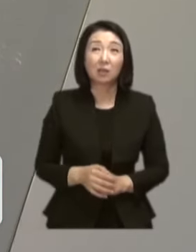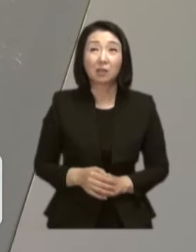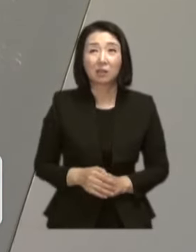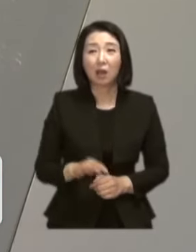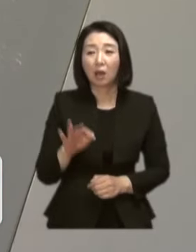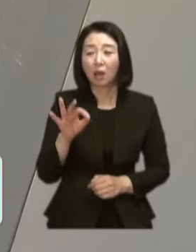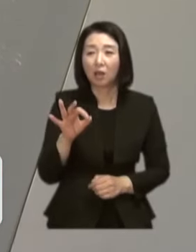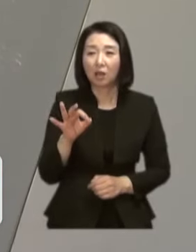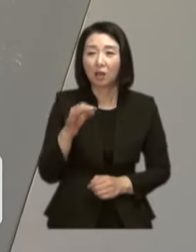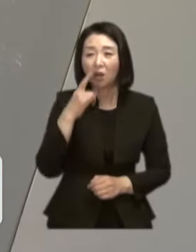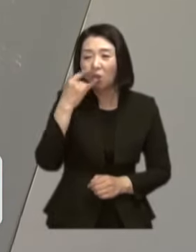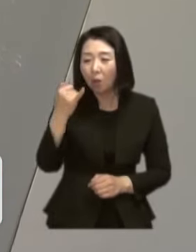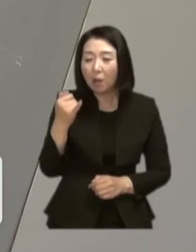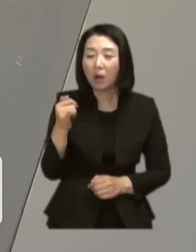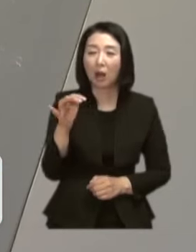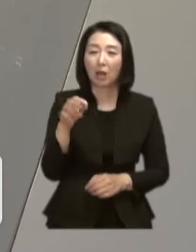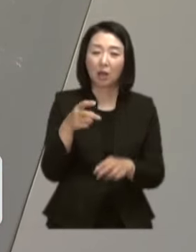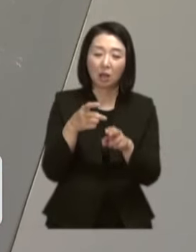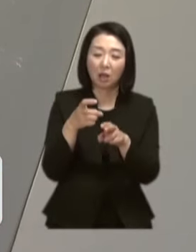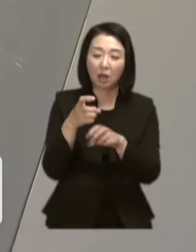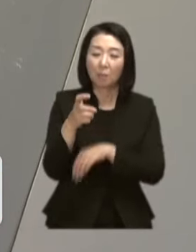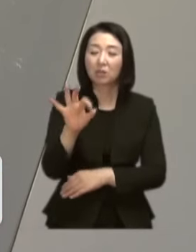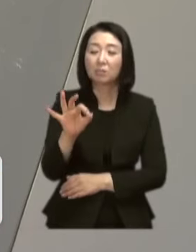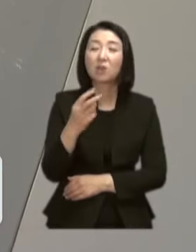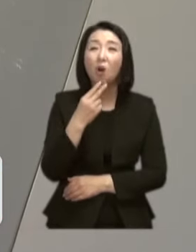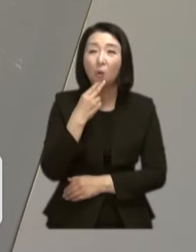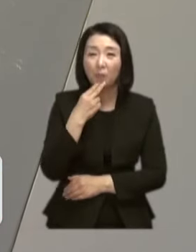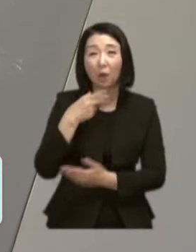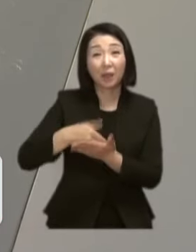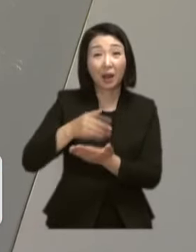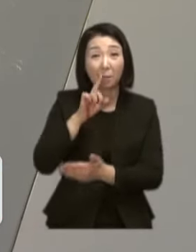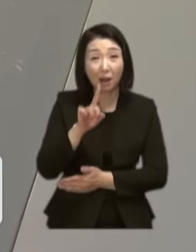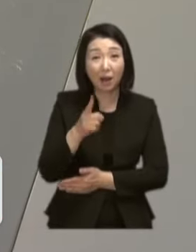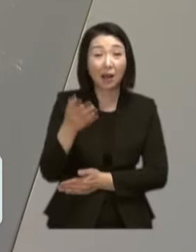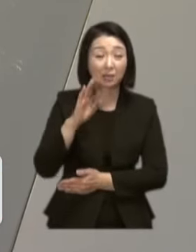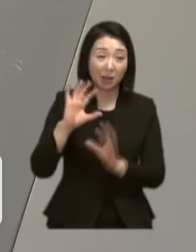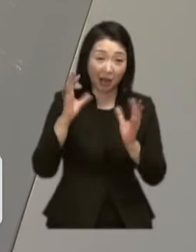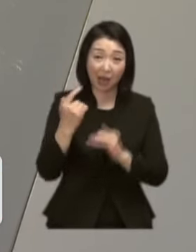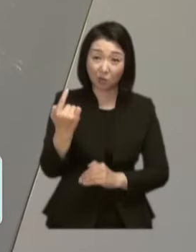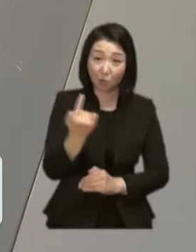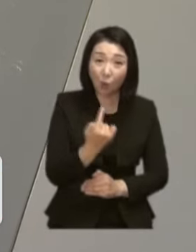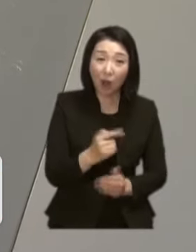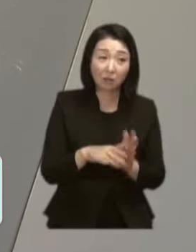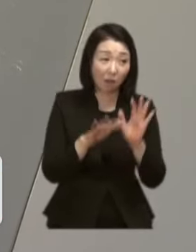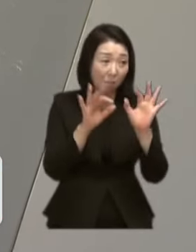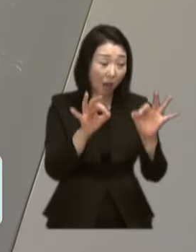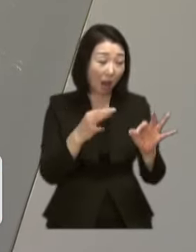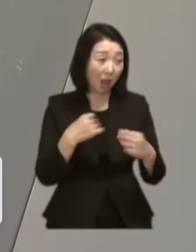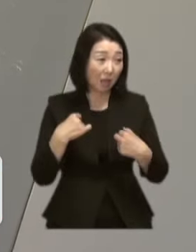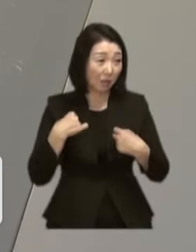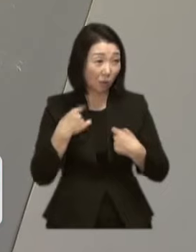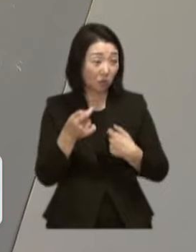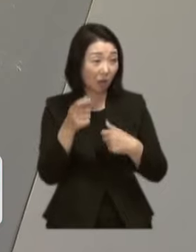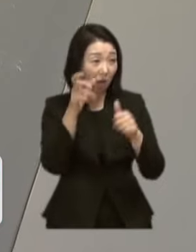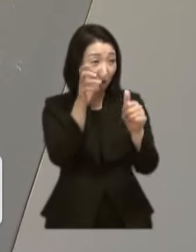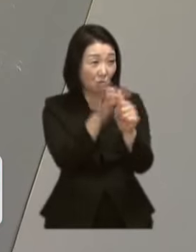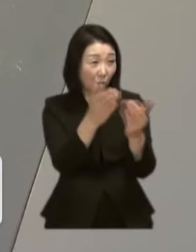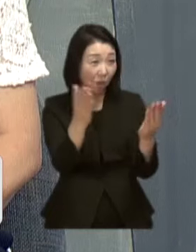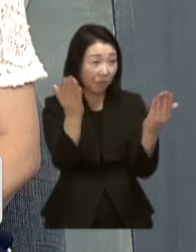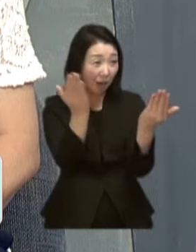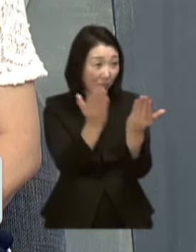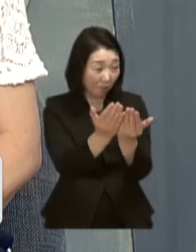사람들도 돌아가는 차비를 줘야 되는 네. 이런 경우가 많은데 이제 아이들이 오면 이렇게 봐가지고 아, 내 옷을 죄를 주면 맞겠다 이런